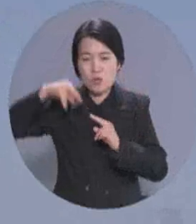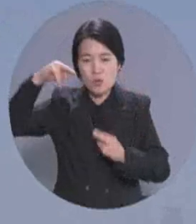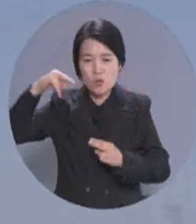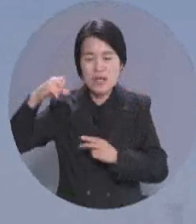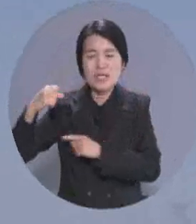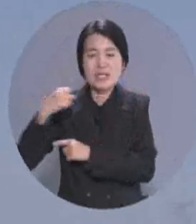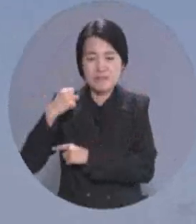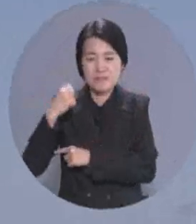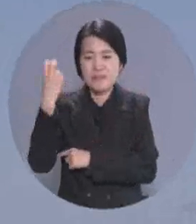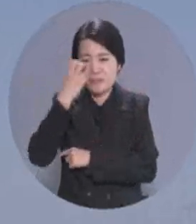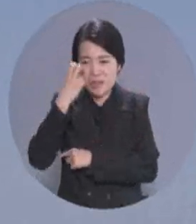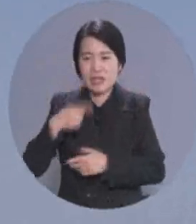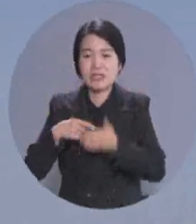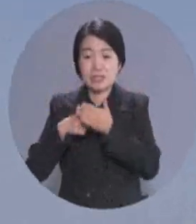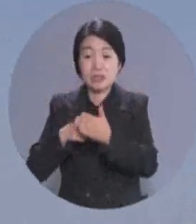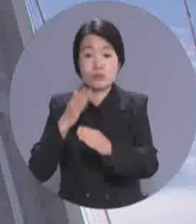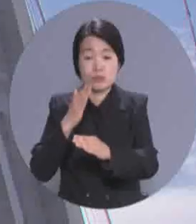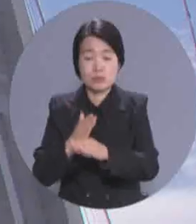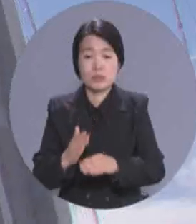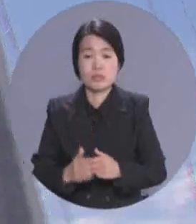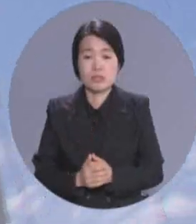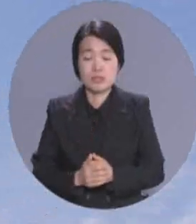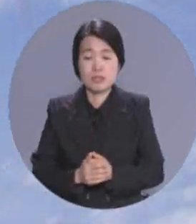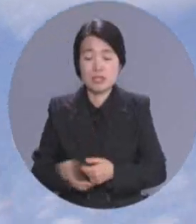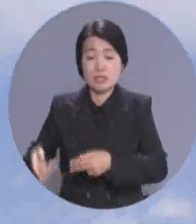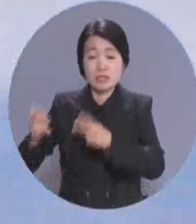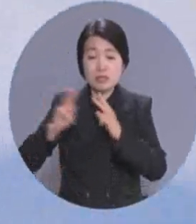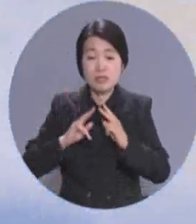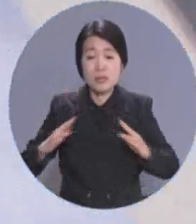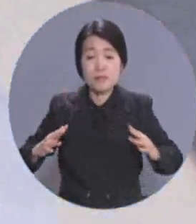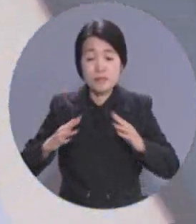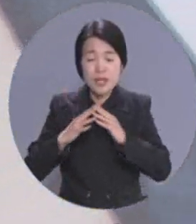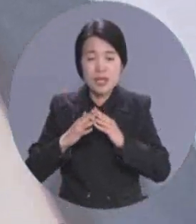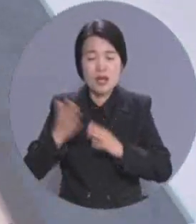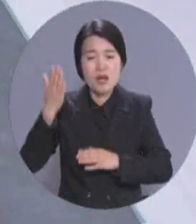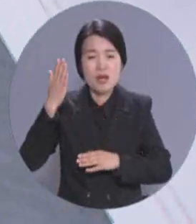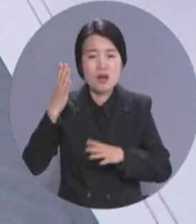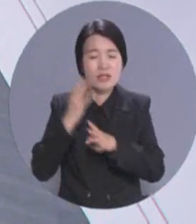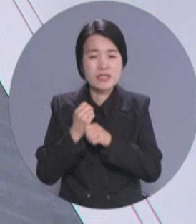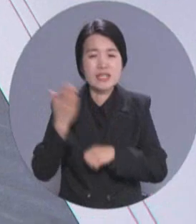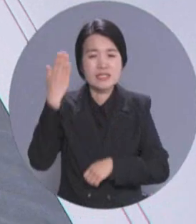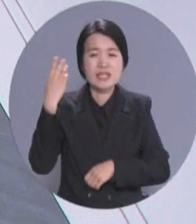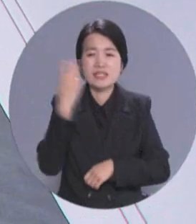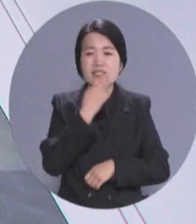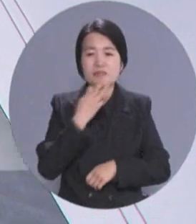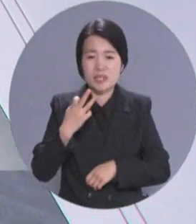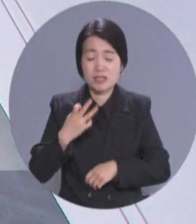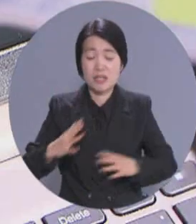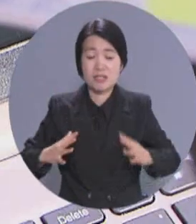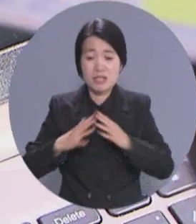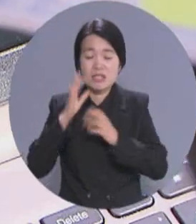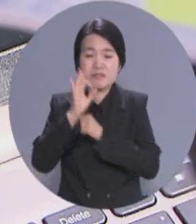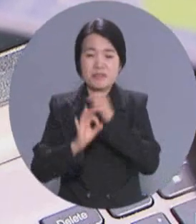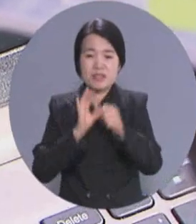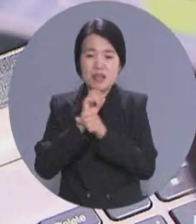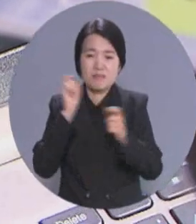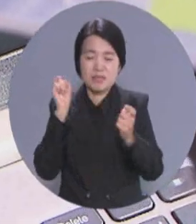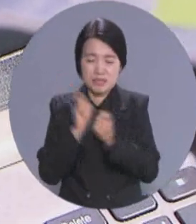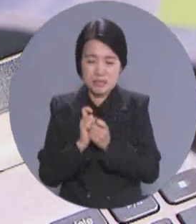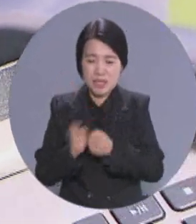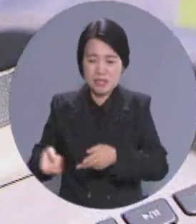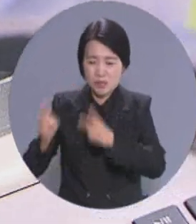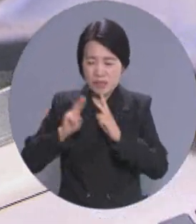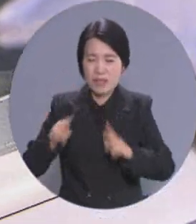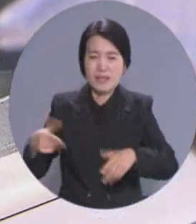장력을 측정하는 작업이 한창입니다. 이순신대교가 지어진 건 지난 2013년. 준공 10년을 맞아 교량 전체에